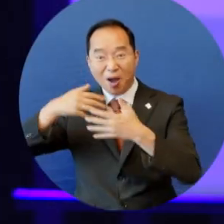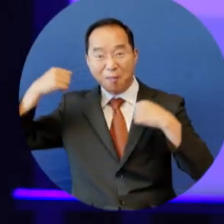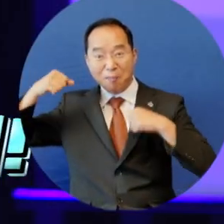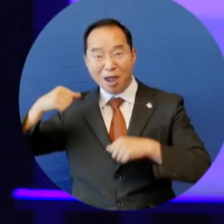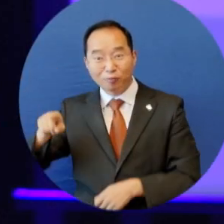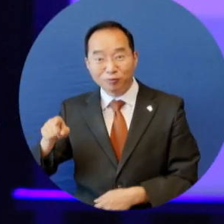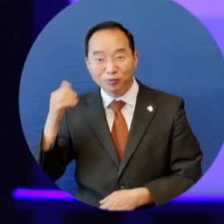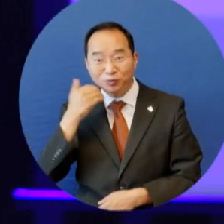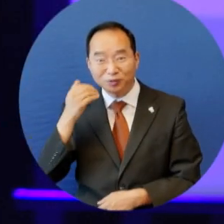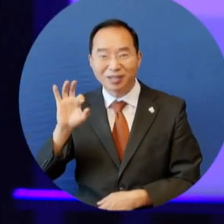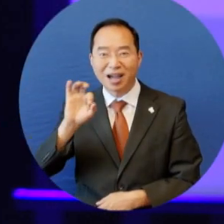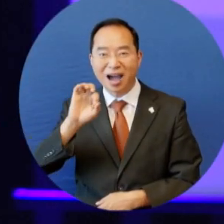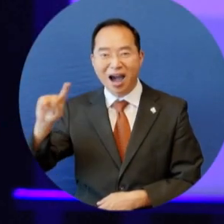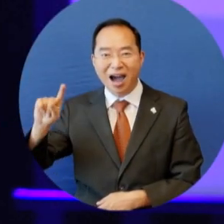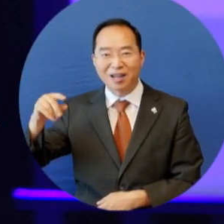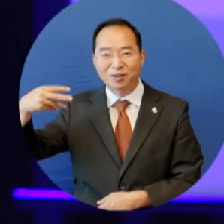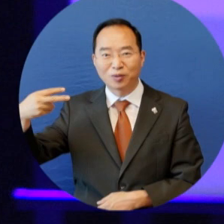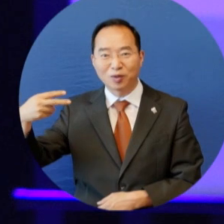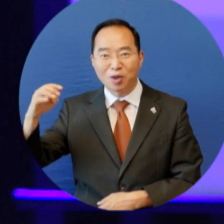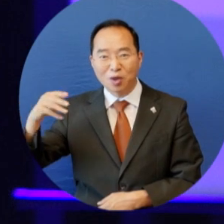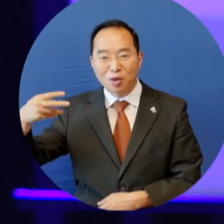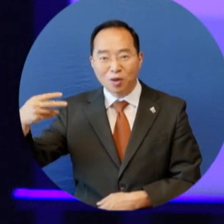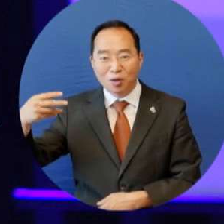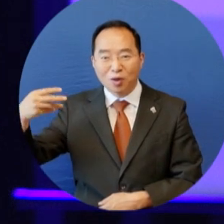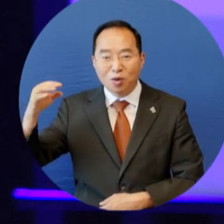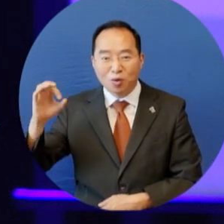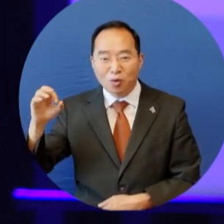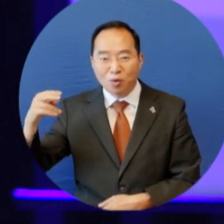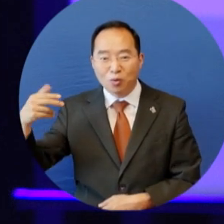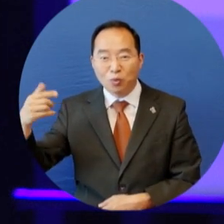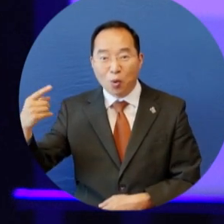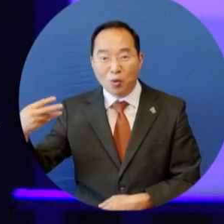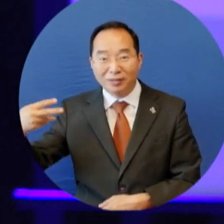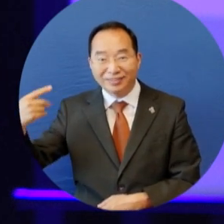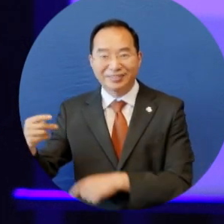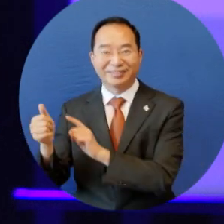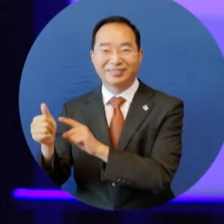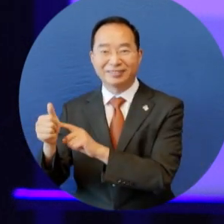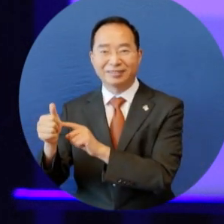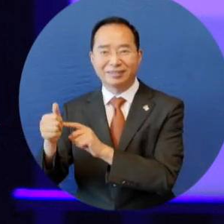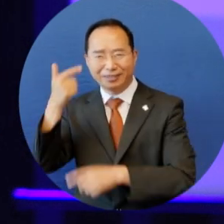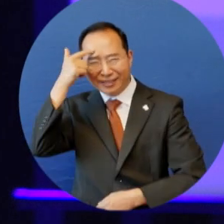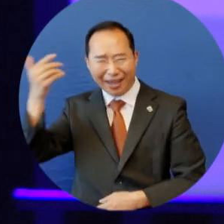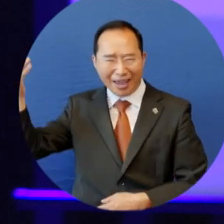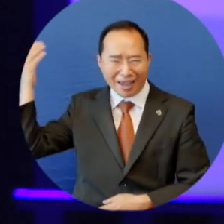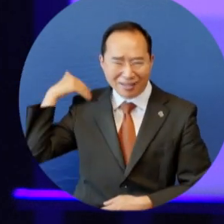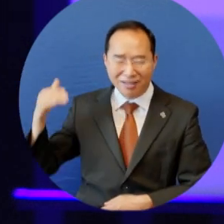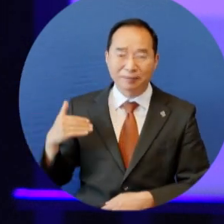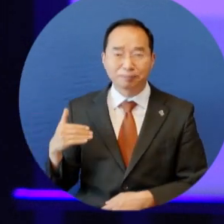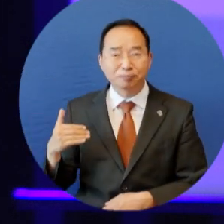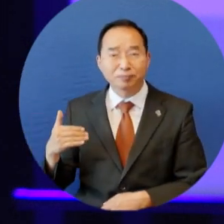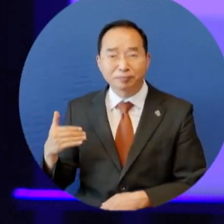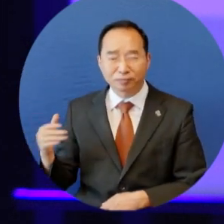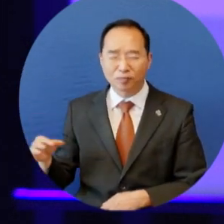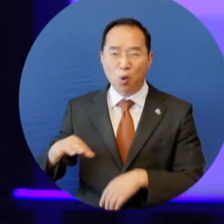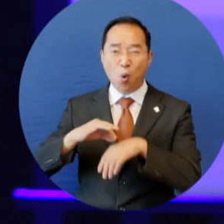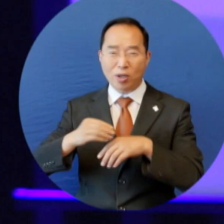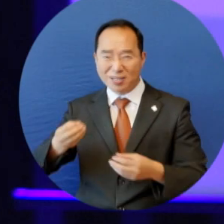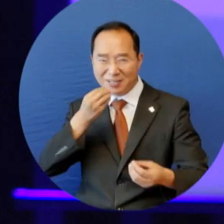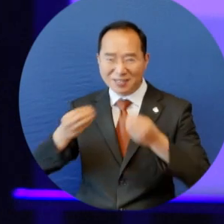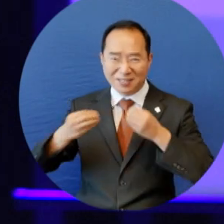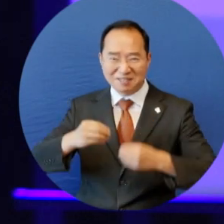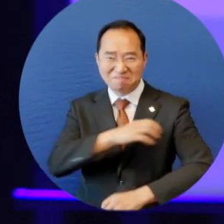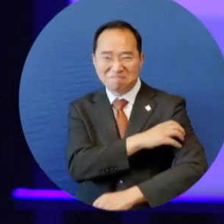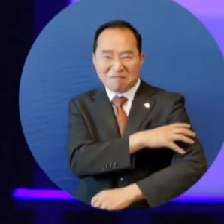바로 터미네이터 몸짱으로 알려져 있는 아놀 슈왈제네거였습니다. 아놀 슈왈제네거는 오랫동안 고기를 먹으면서